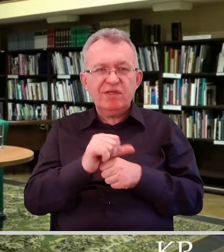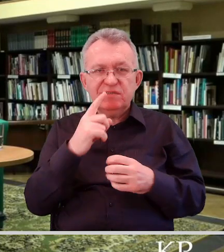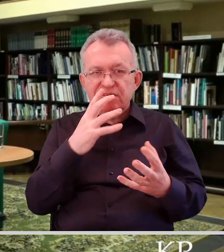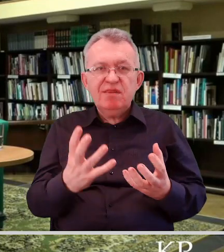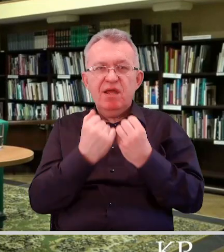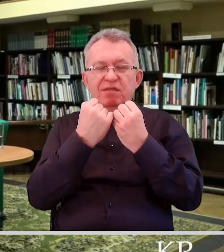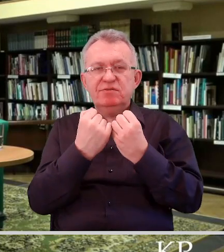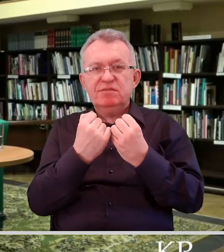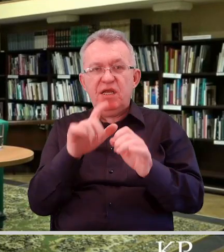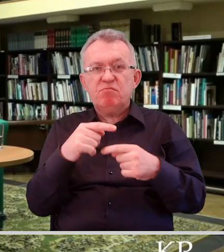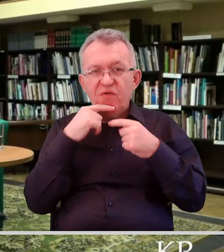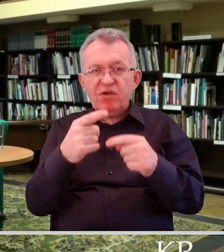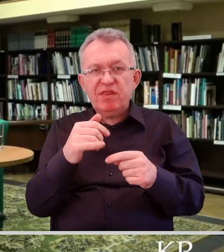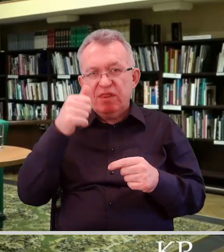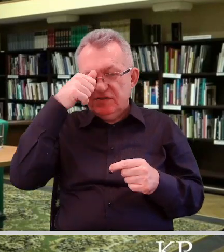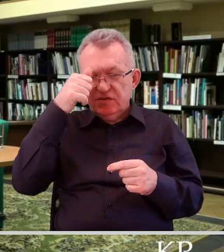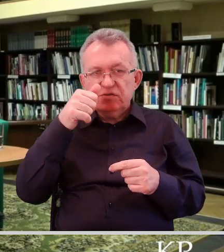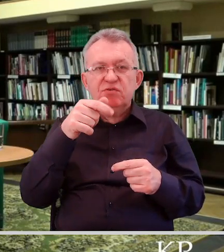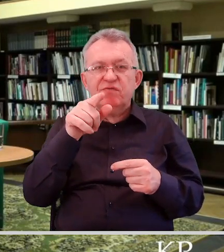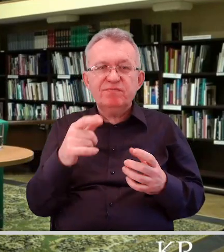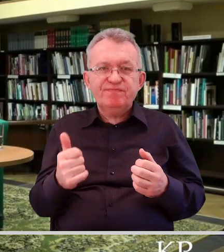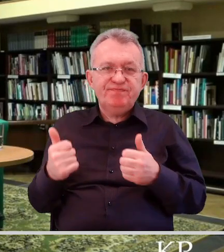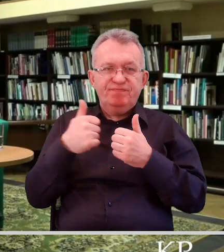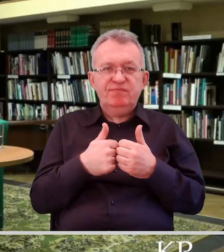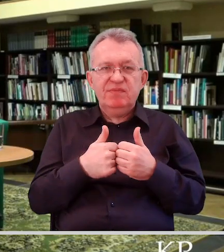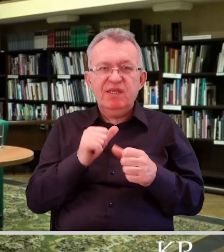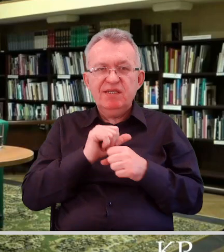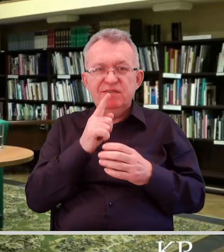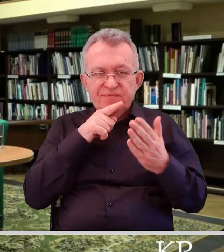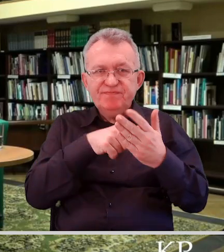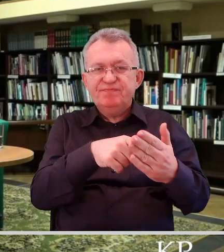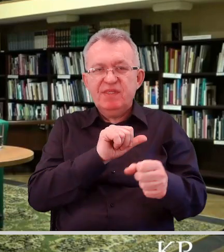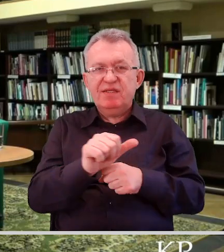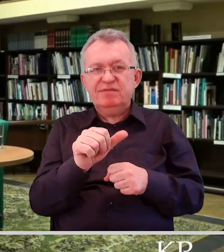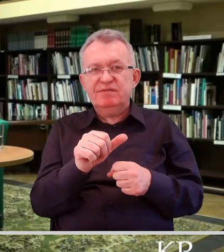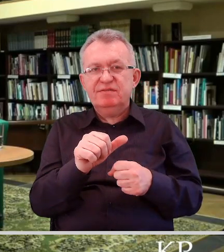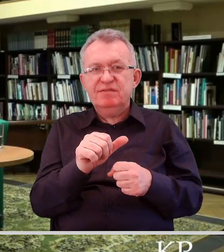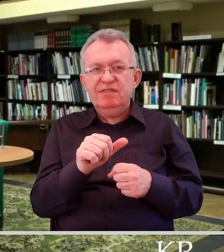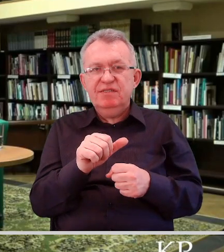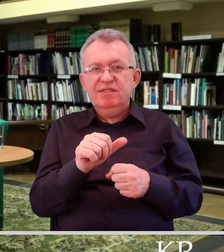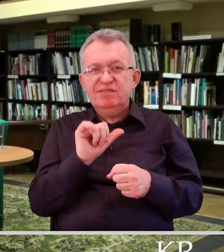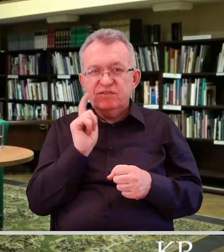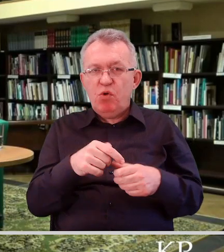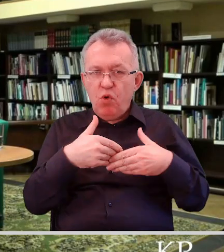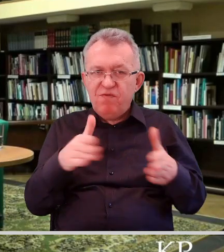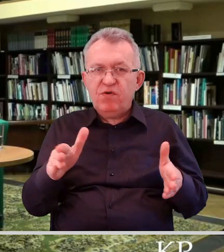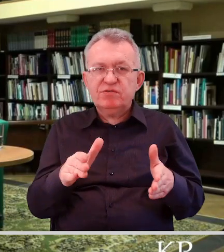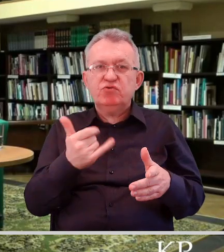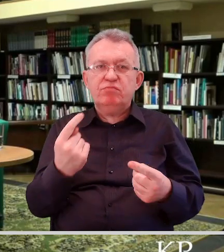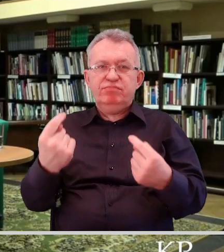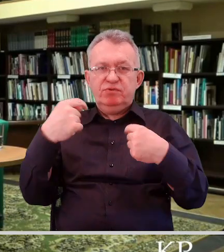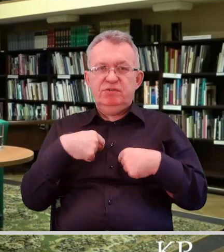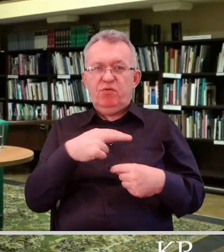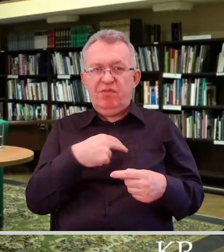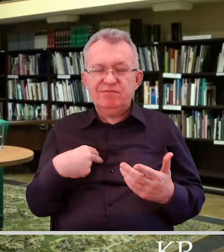znaleźć, tak jak nam powiedziałaś, że nazwisko do ciebie przyszło, to jest jakaś wskazówka. Trzeba się otworzyć na to, co do nas przyjdzie,